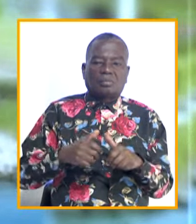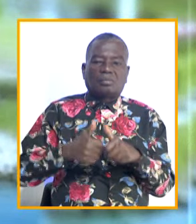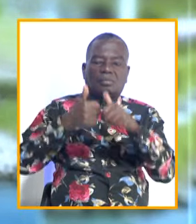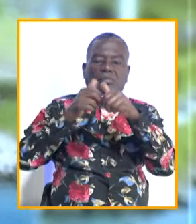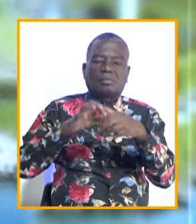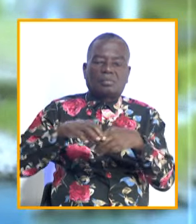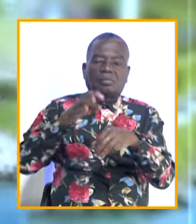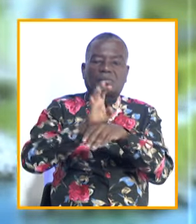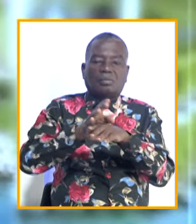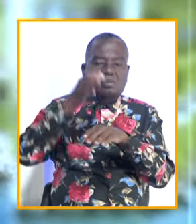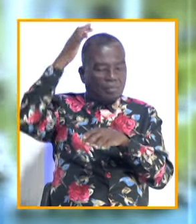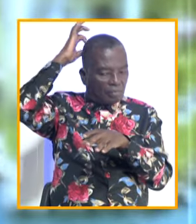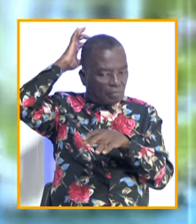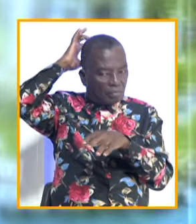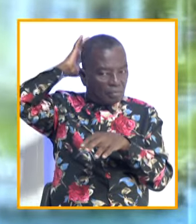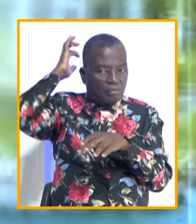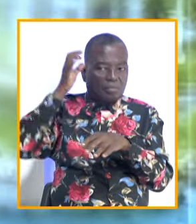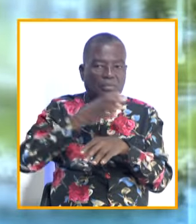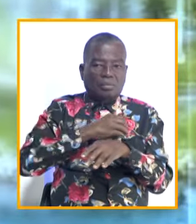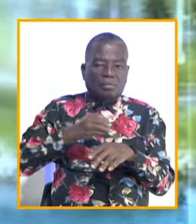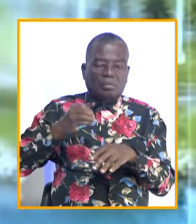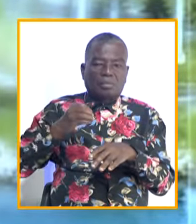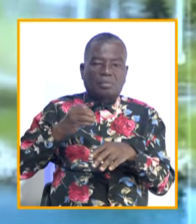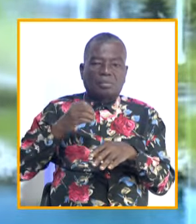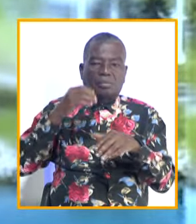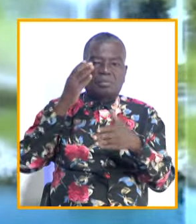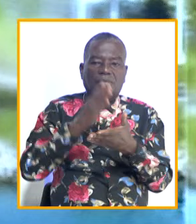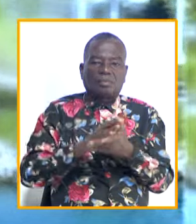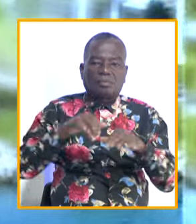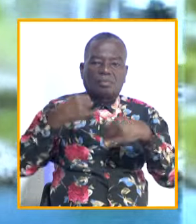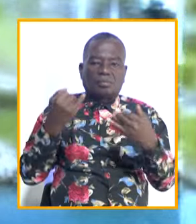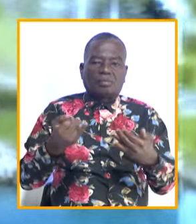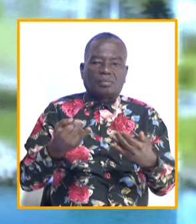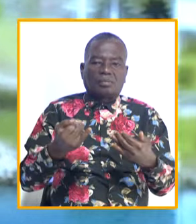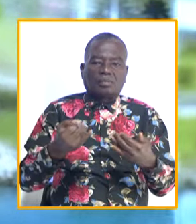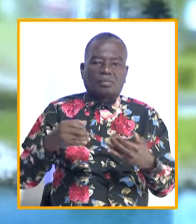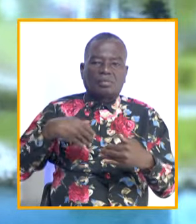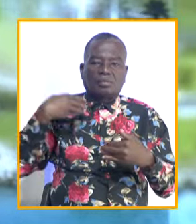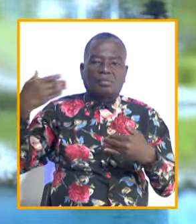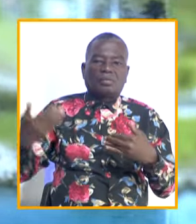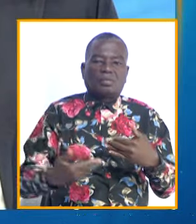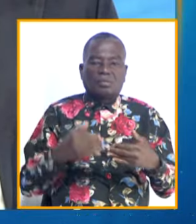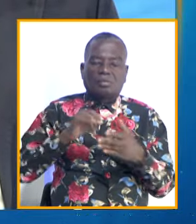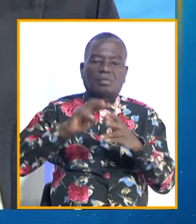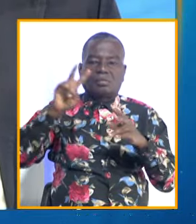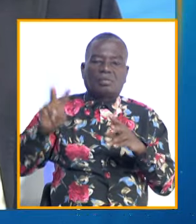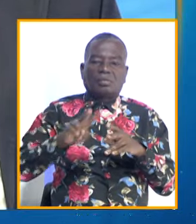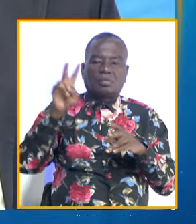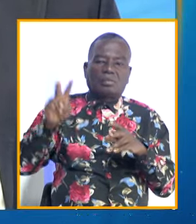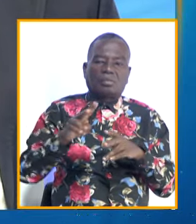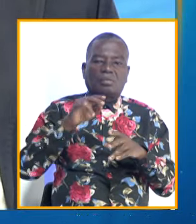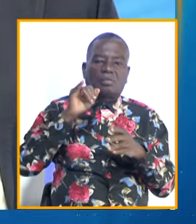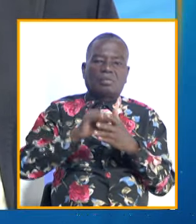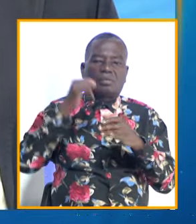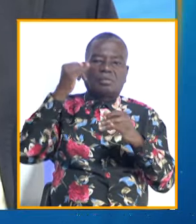Boisquet dimanche. Allez soutenir vos athlètes. C'est ici qu'on s'arrête pour ce journal du sport. Nous recevons ce vendredi Jean-Sylvain Esso. C'est